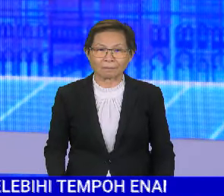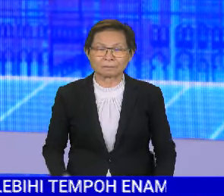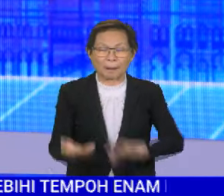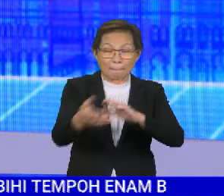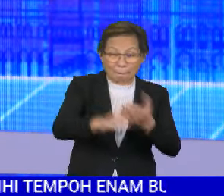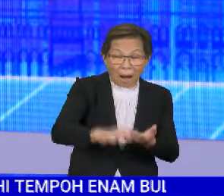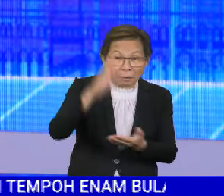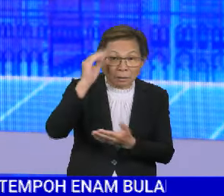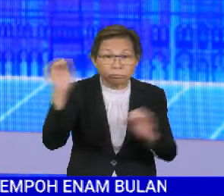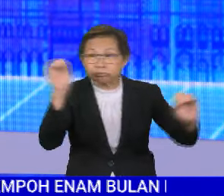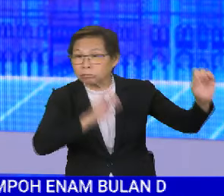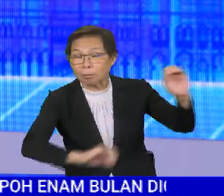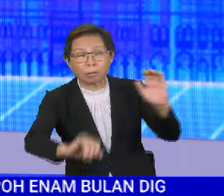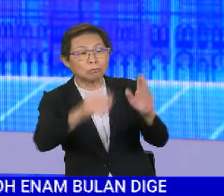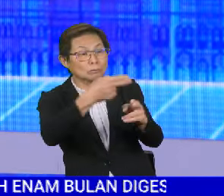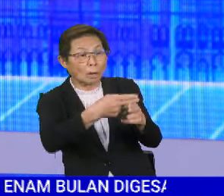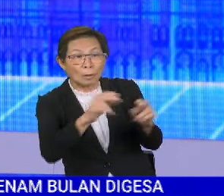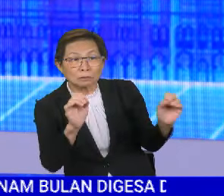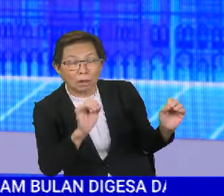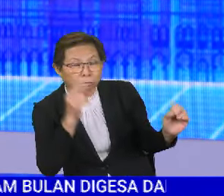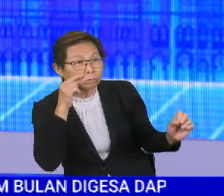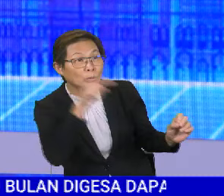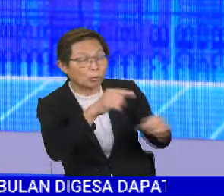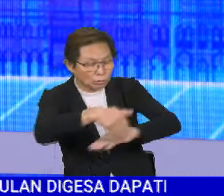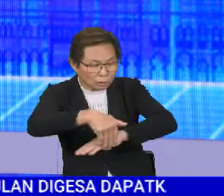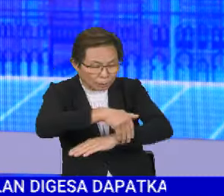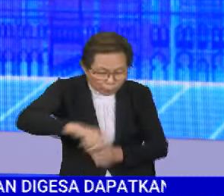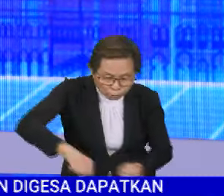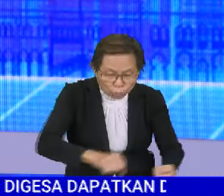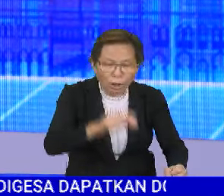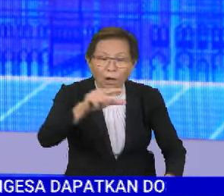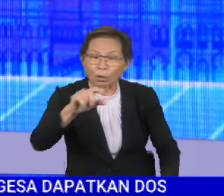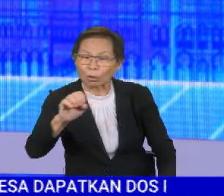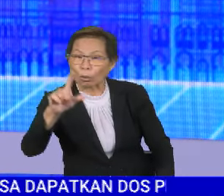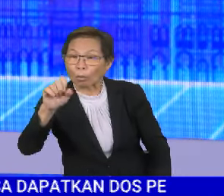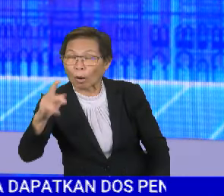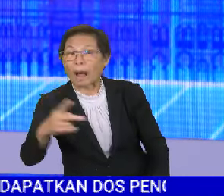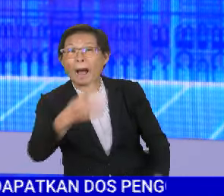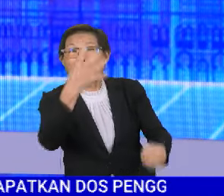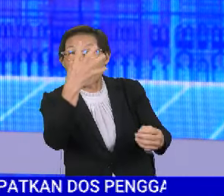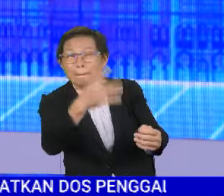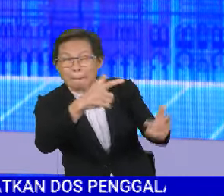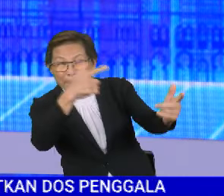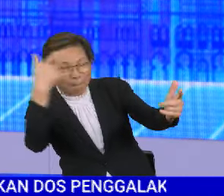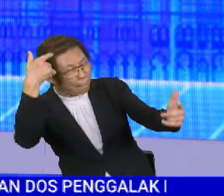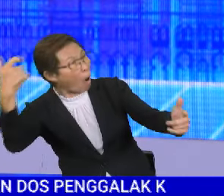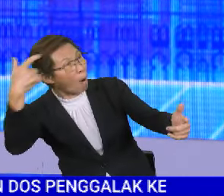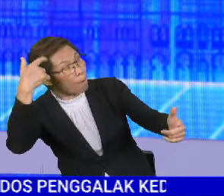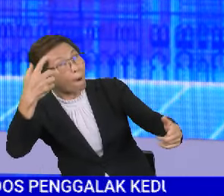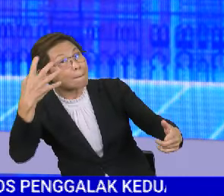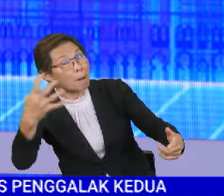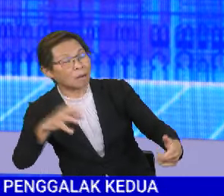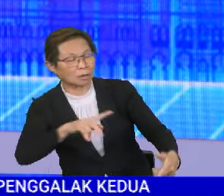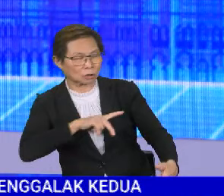Mayat lelaki tanpa identiti ditemukan di tepi Sungai Golok, Kelantan dengan empat kesan tembakan di kepala. Ketua